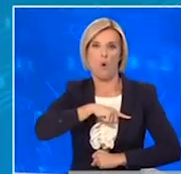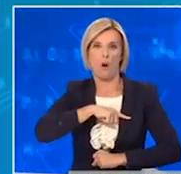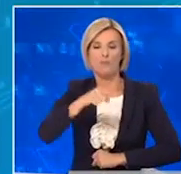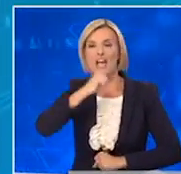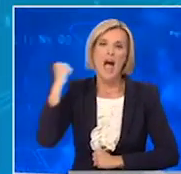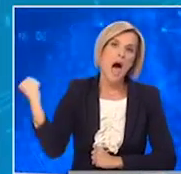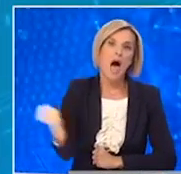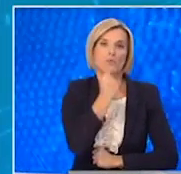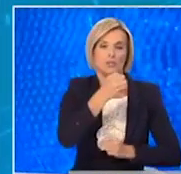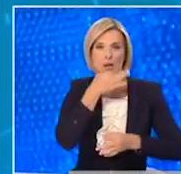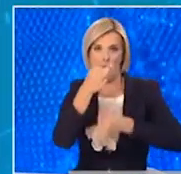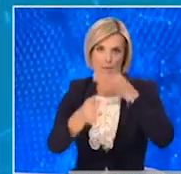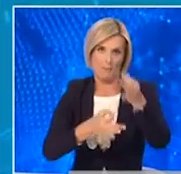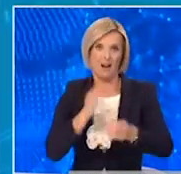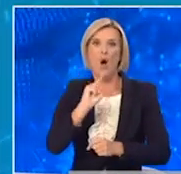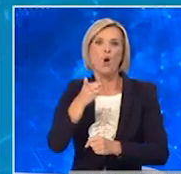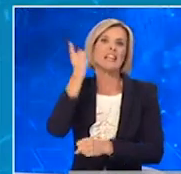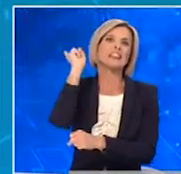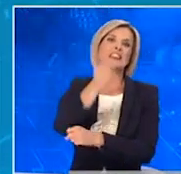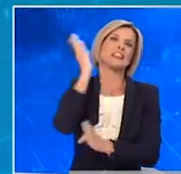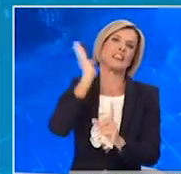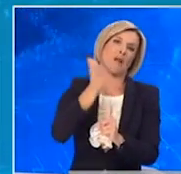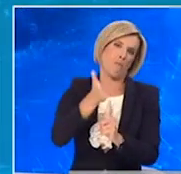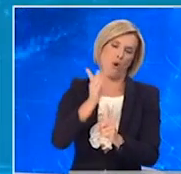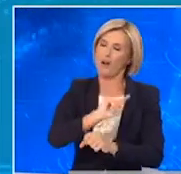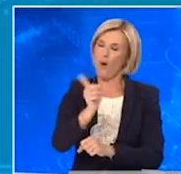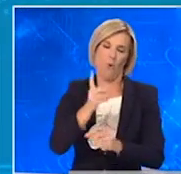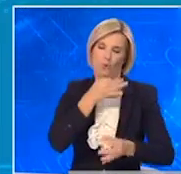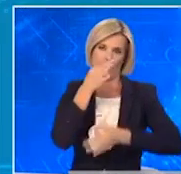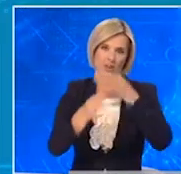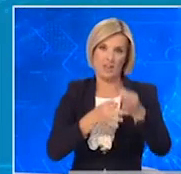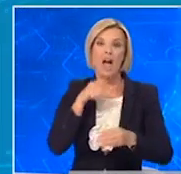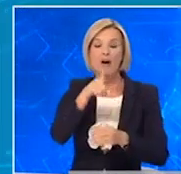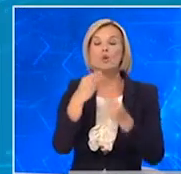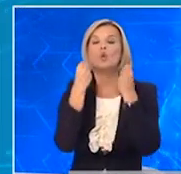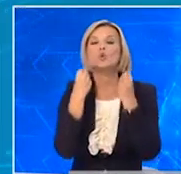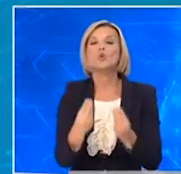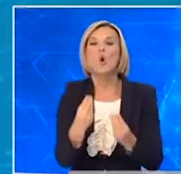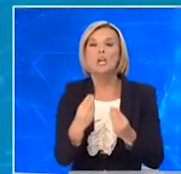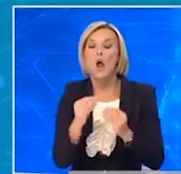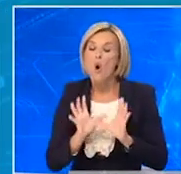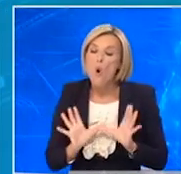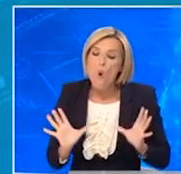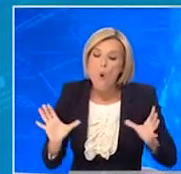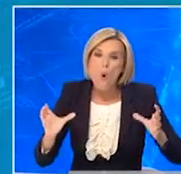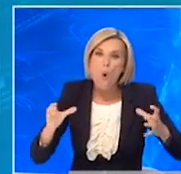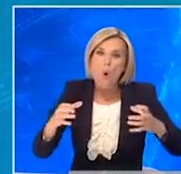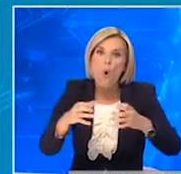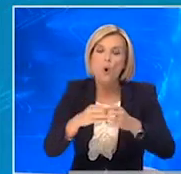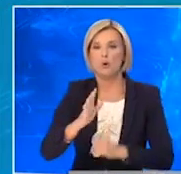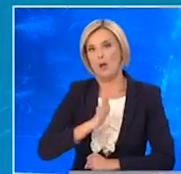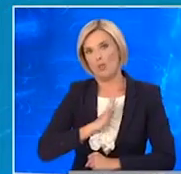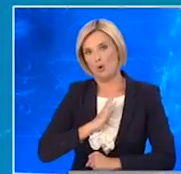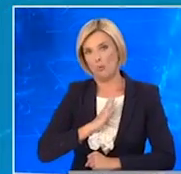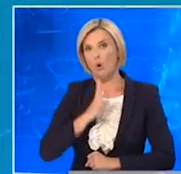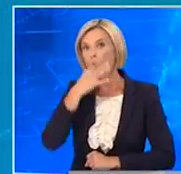υποχρεωτικής χρήσης μάσκας δεν γίνεται για τιμωρητικούς λόγους. Γίνεται για το συνολικό, συλλογικό, προληπτικά καλό.